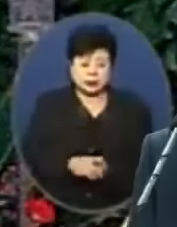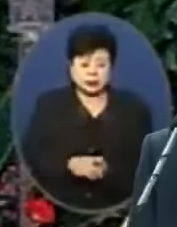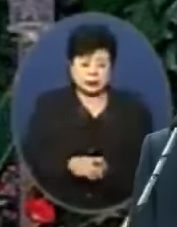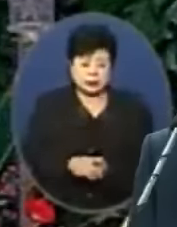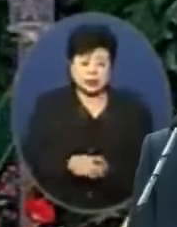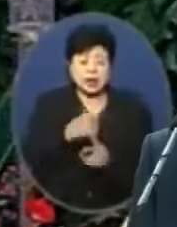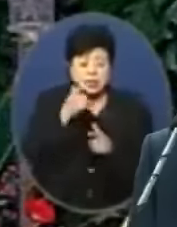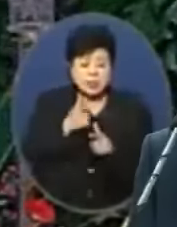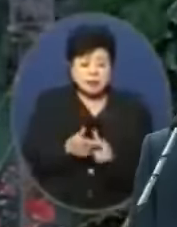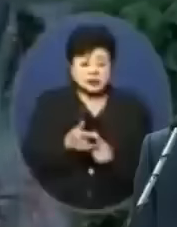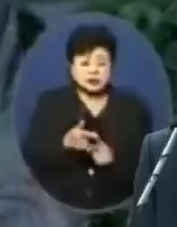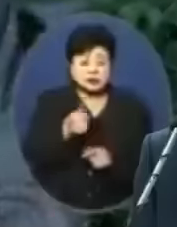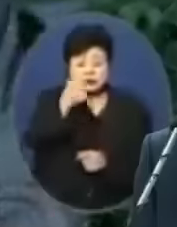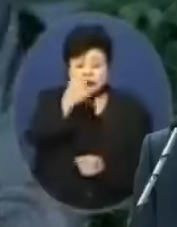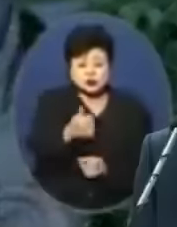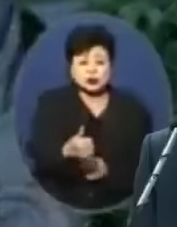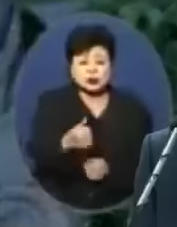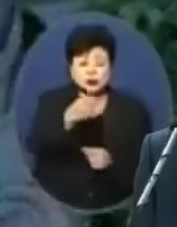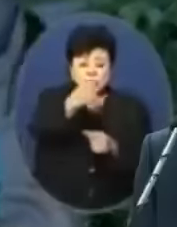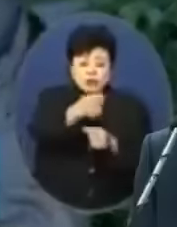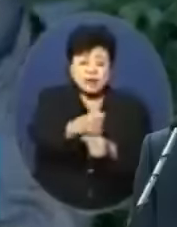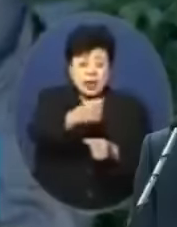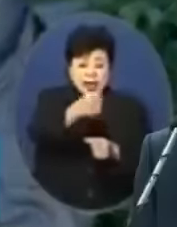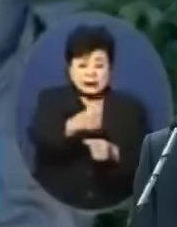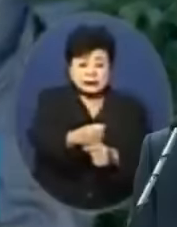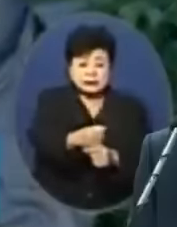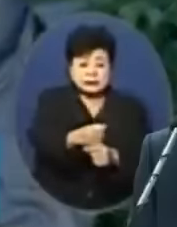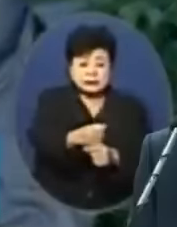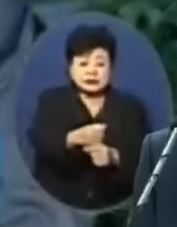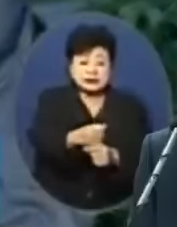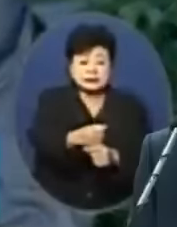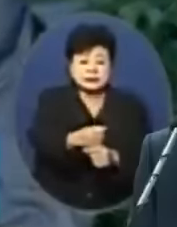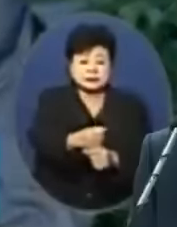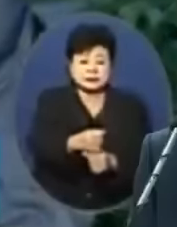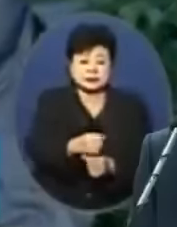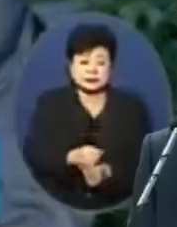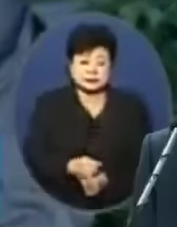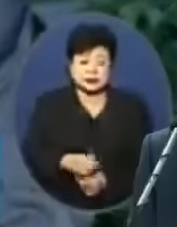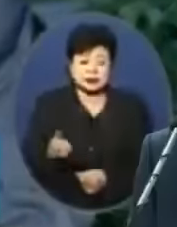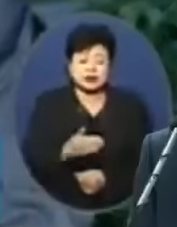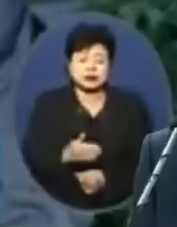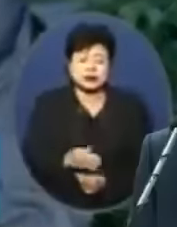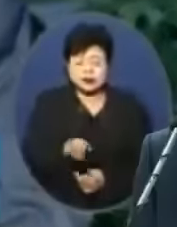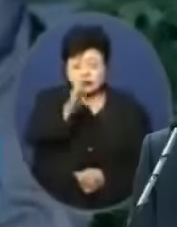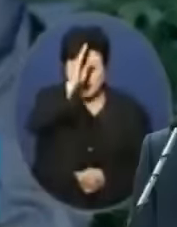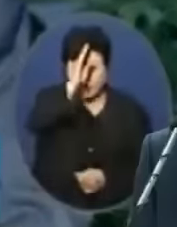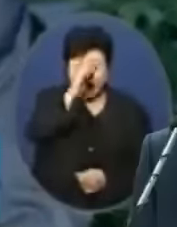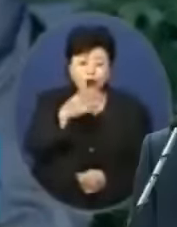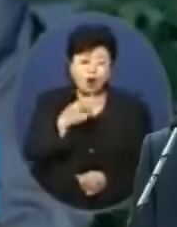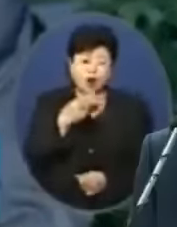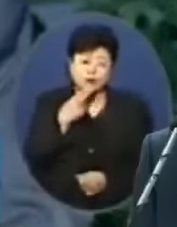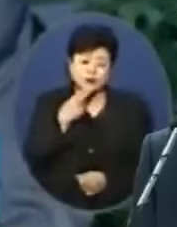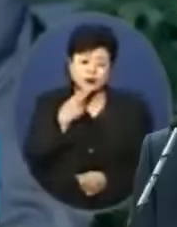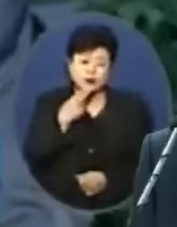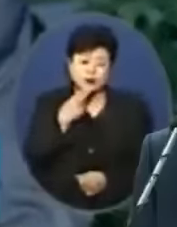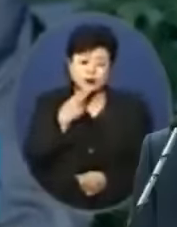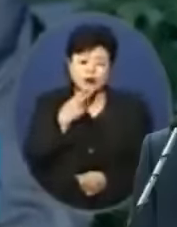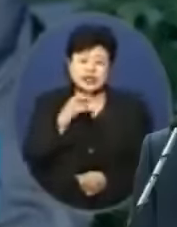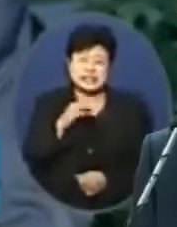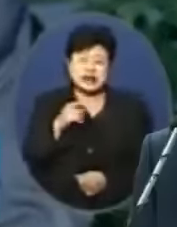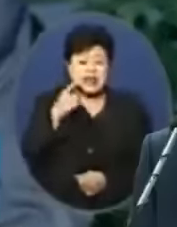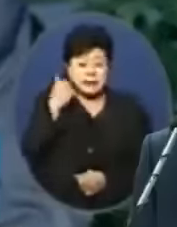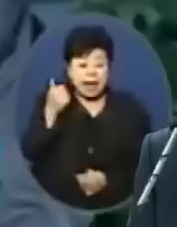예수님을 주인으로 삼아야 등빈 증후군, 기러기